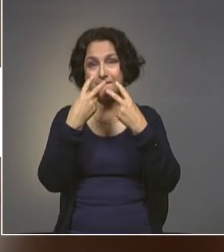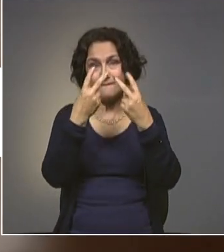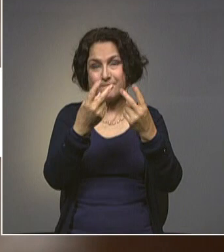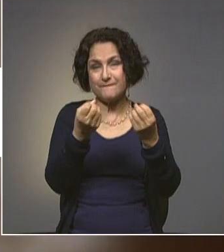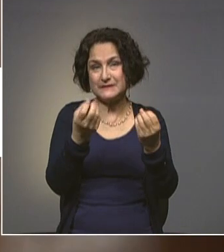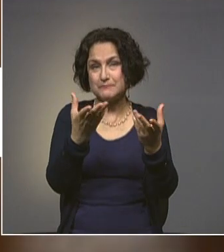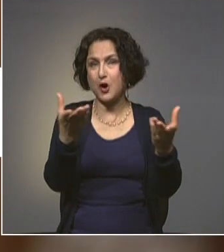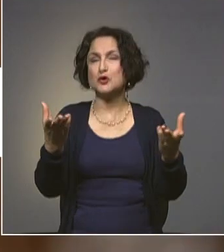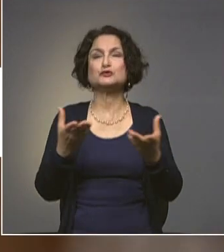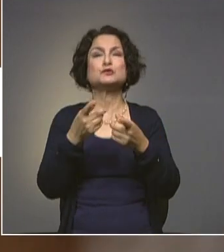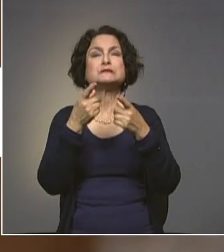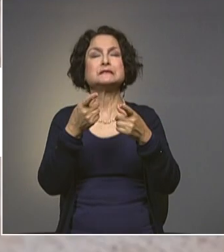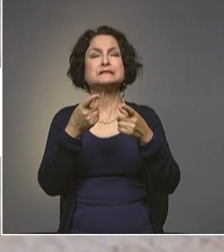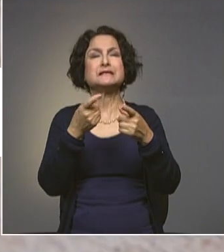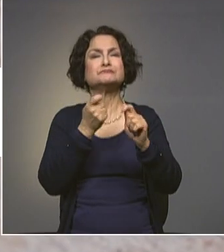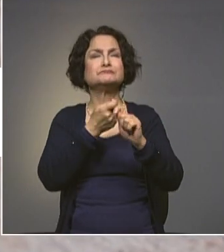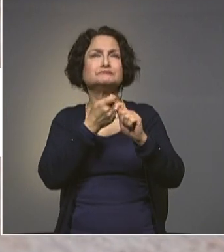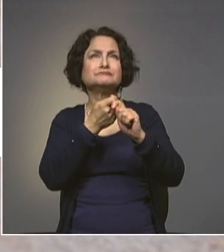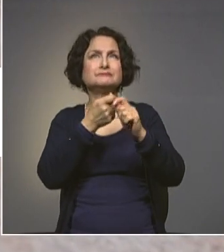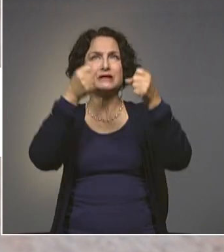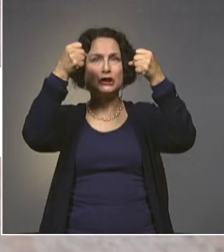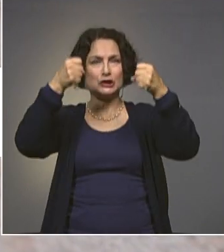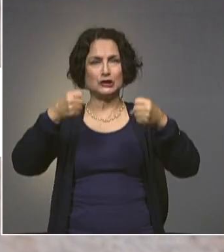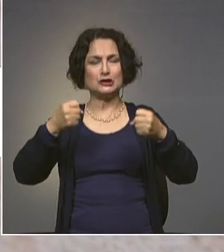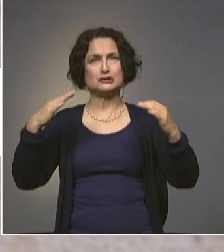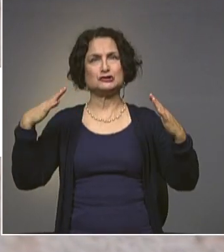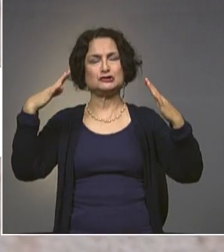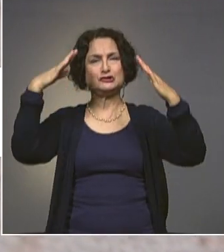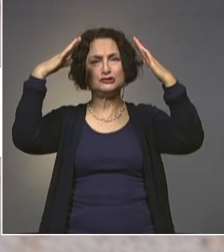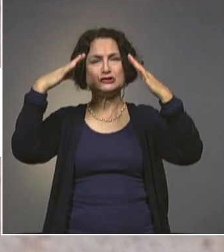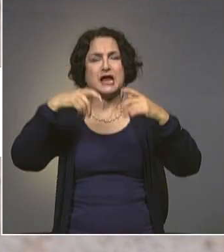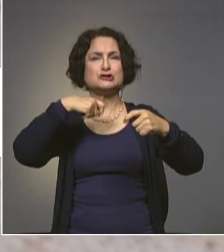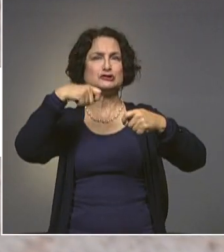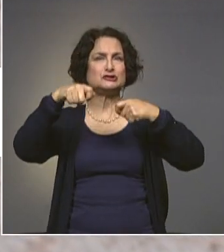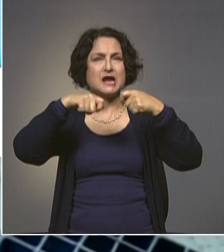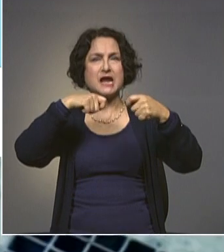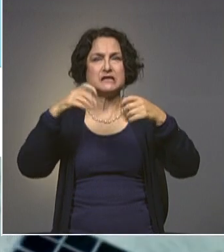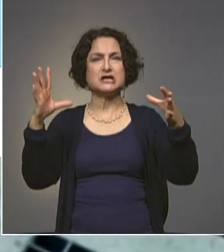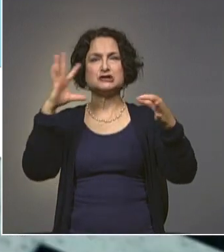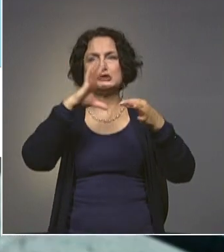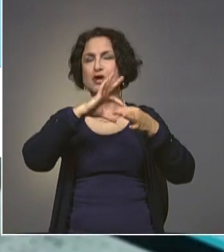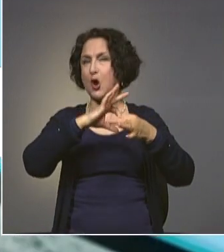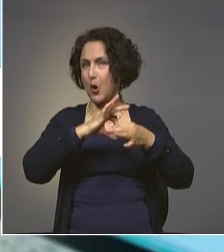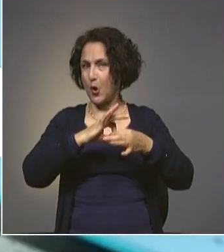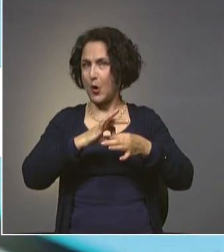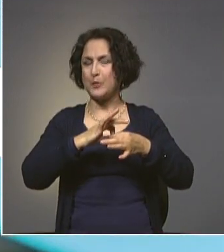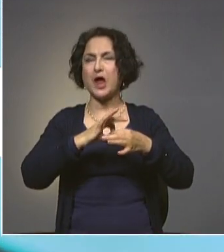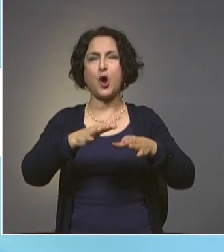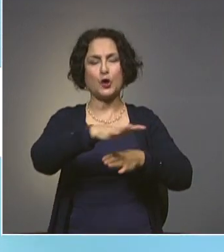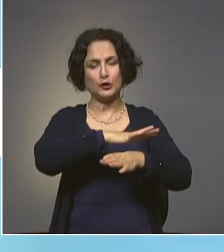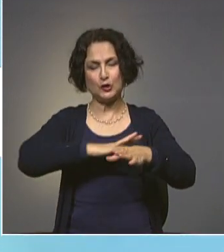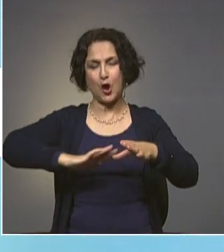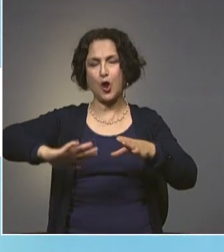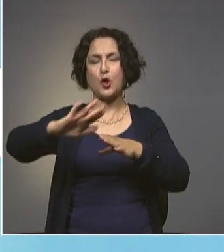е закрепена тя в горната част чрез тези железни скоби, които я държат, а в долната част е отлято олово,